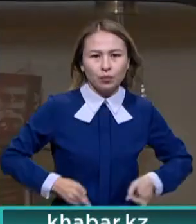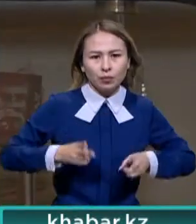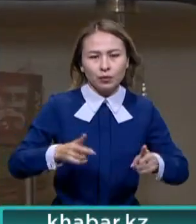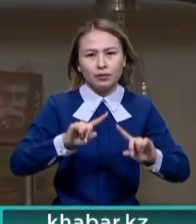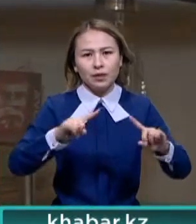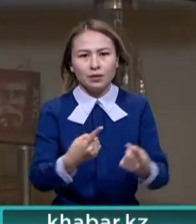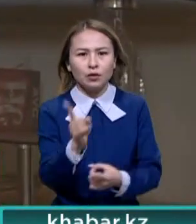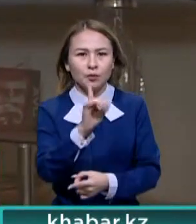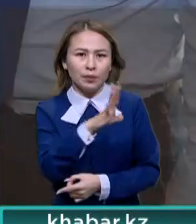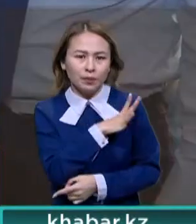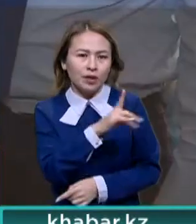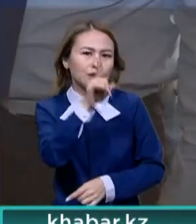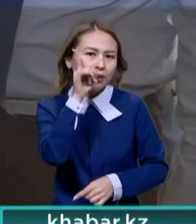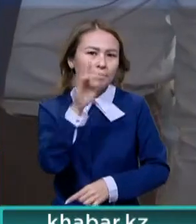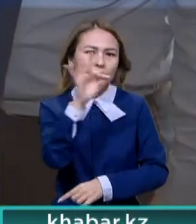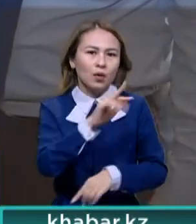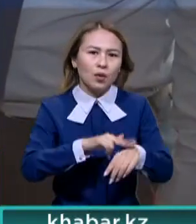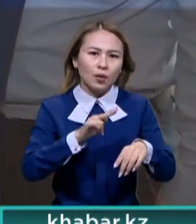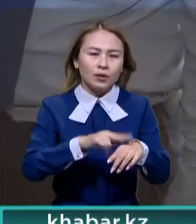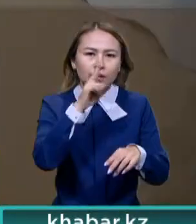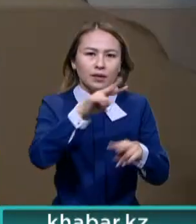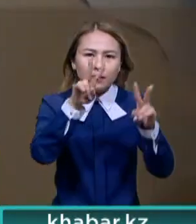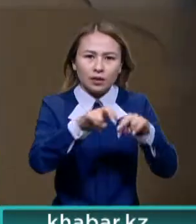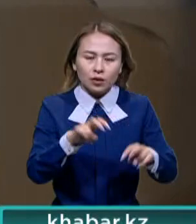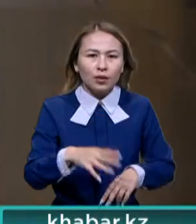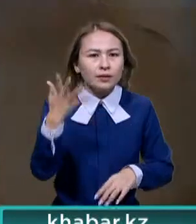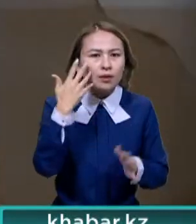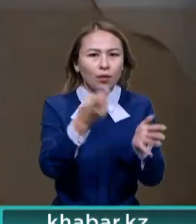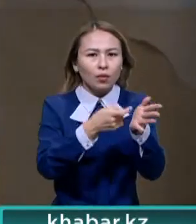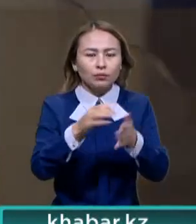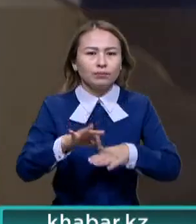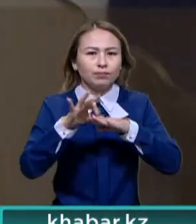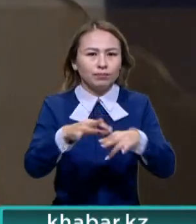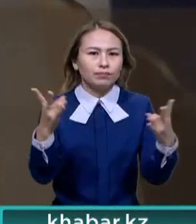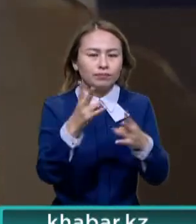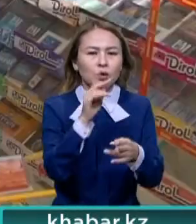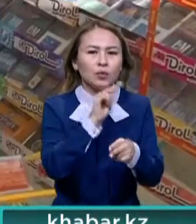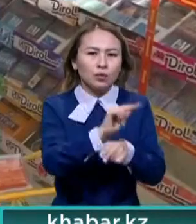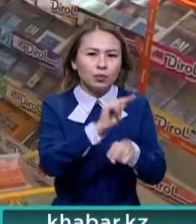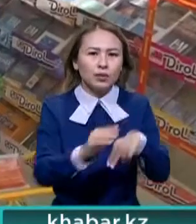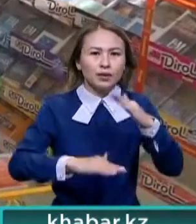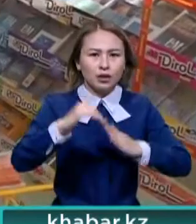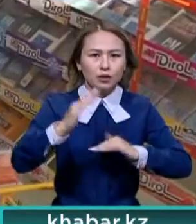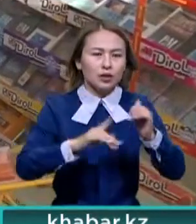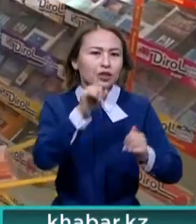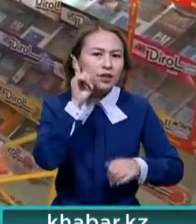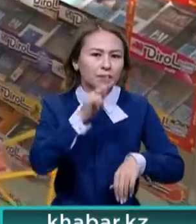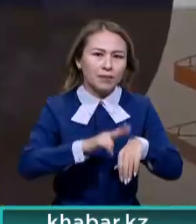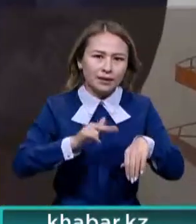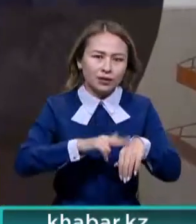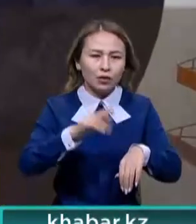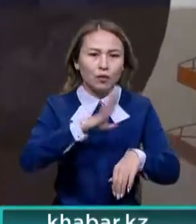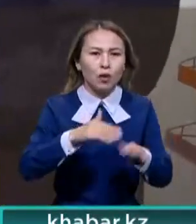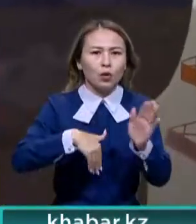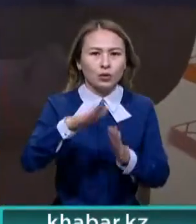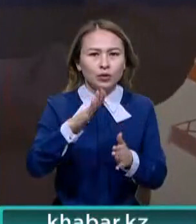ізін қалдырады. Жас тәртіп сақшысы оқиға орнын зерттеп, тергеу әдістерін қолдануы тиіс. Мұндай үлгіде тәжірибеден өткен жас полицей